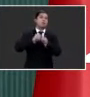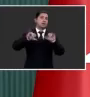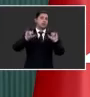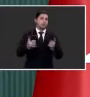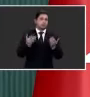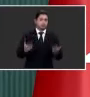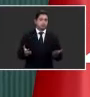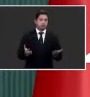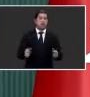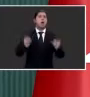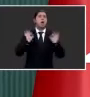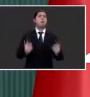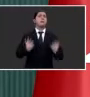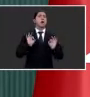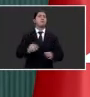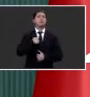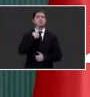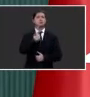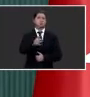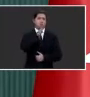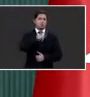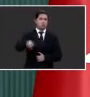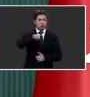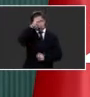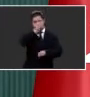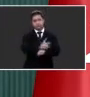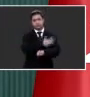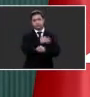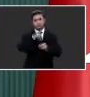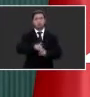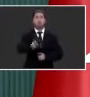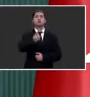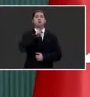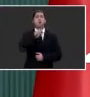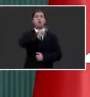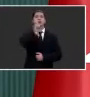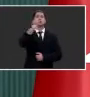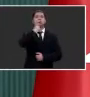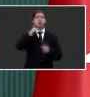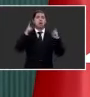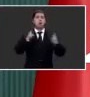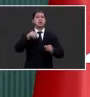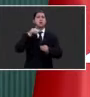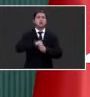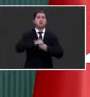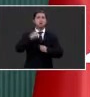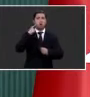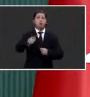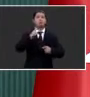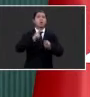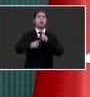her fırsatta altını çizdiğim gibi ülkemizin son 10 yıldır maruz kaldığı